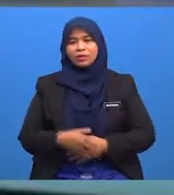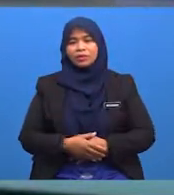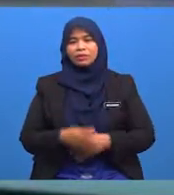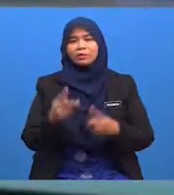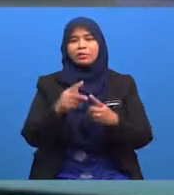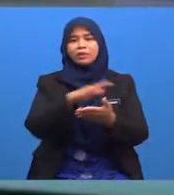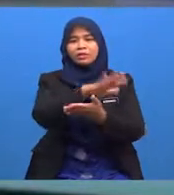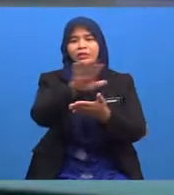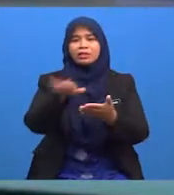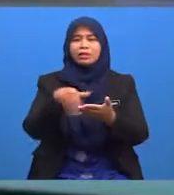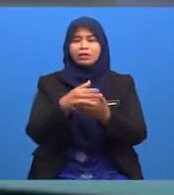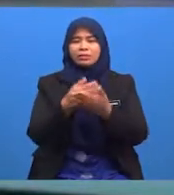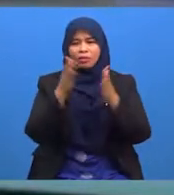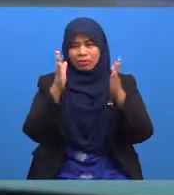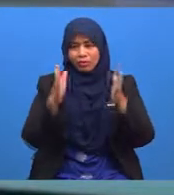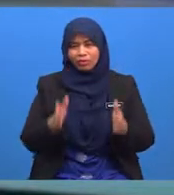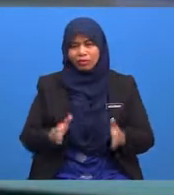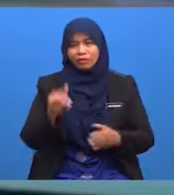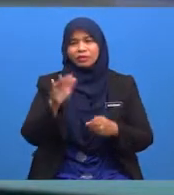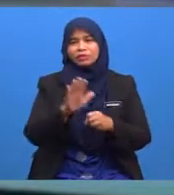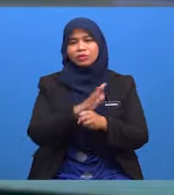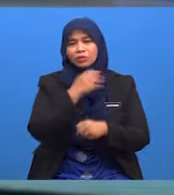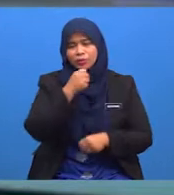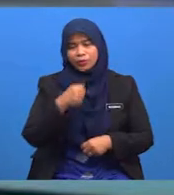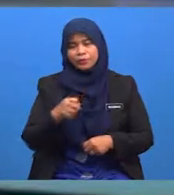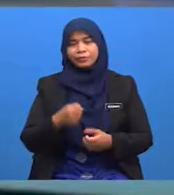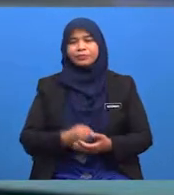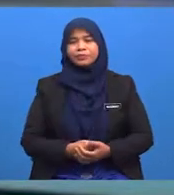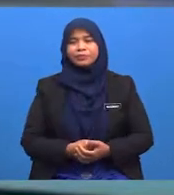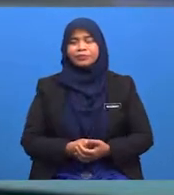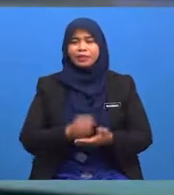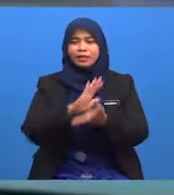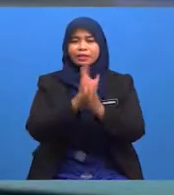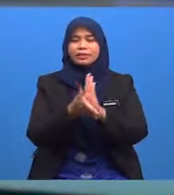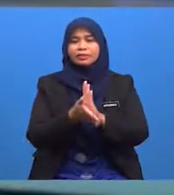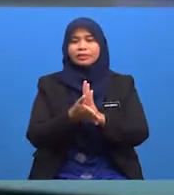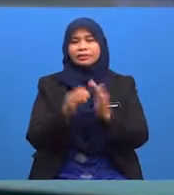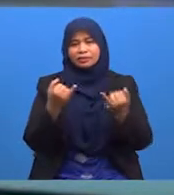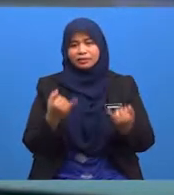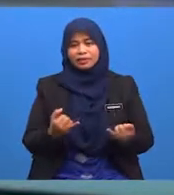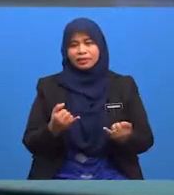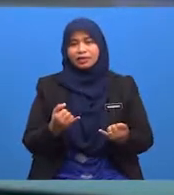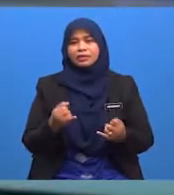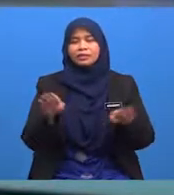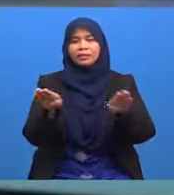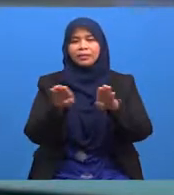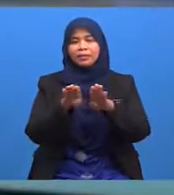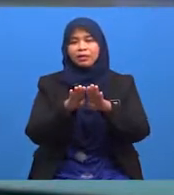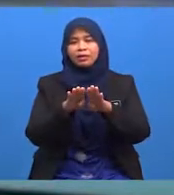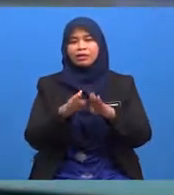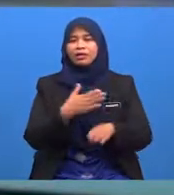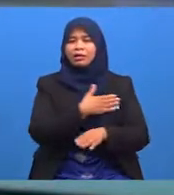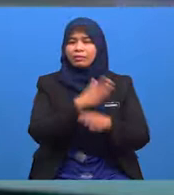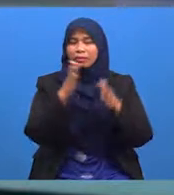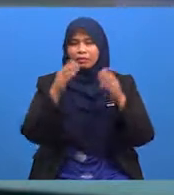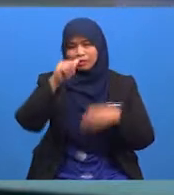wajib dilaksanakan walau apa jua keadaan. Jadi di sini murid-murid, sebagai hamba Allah,